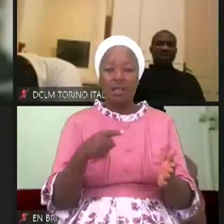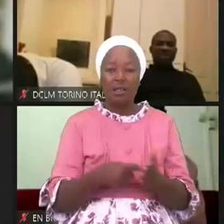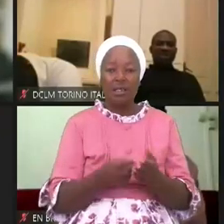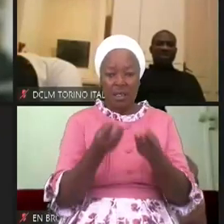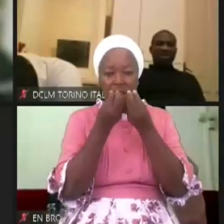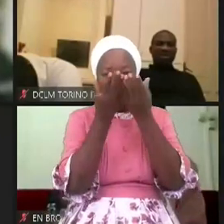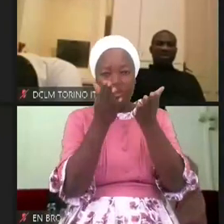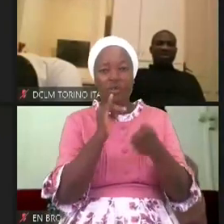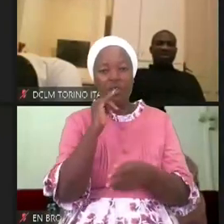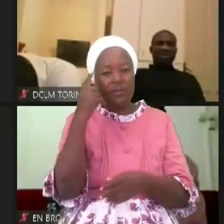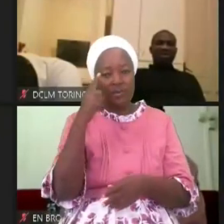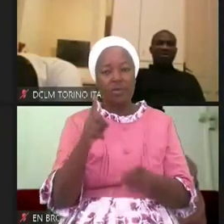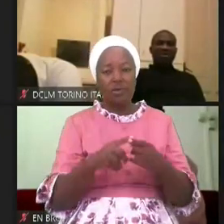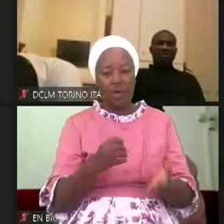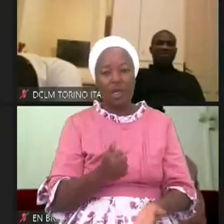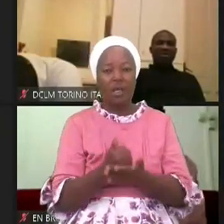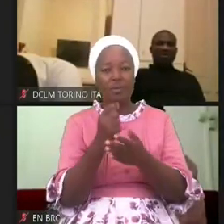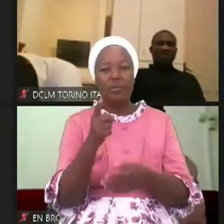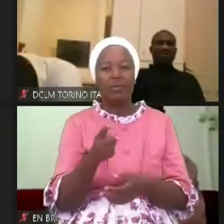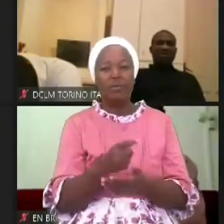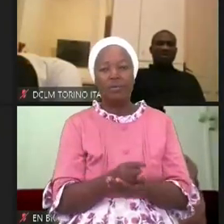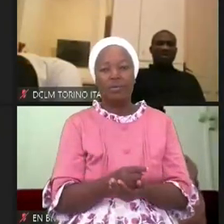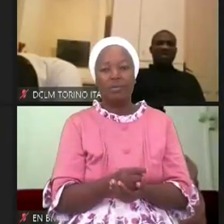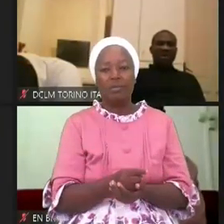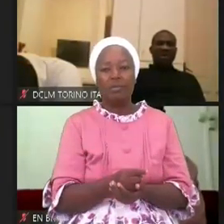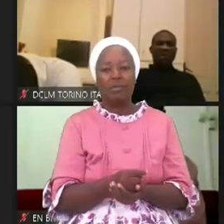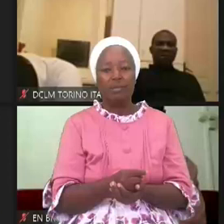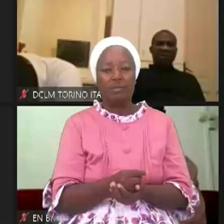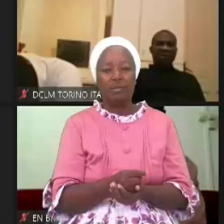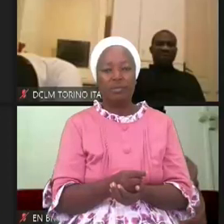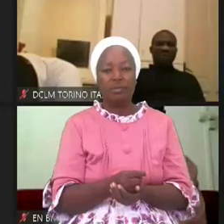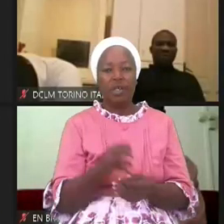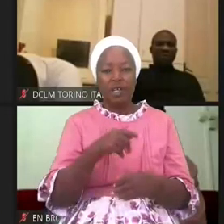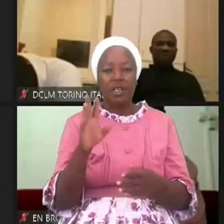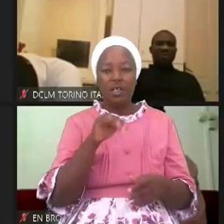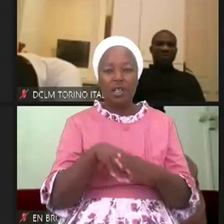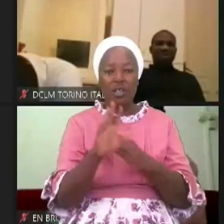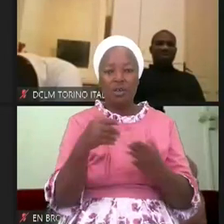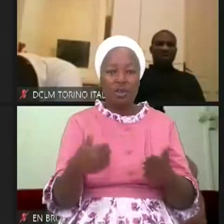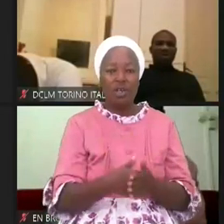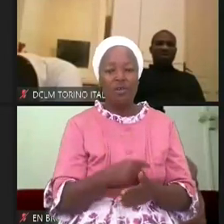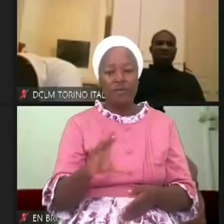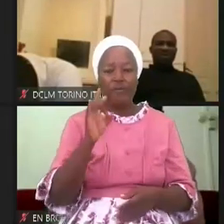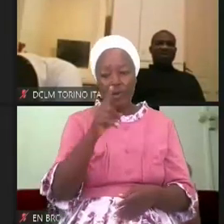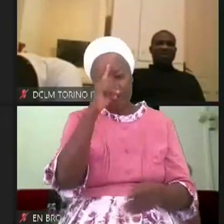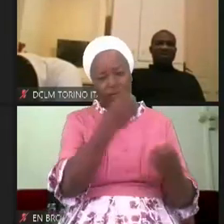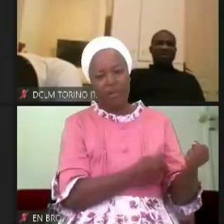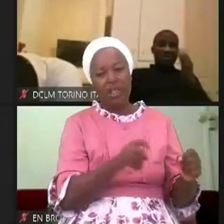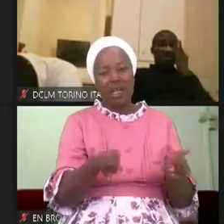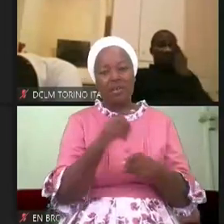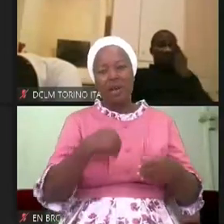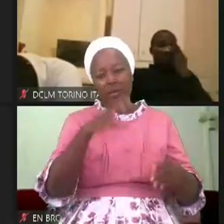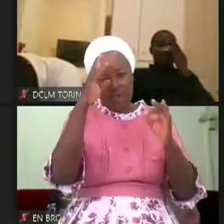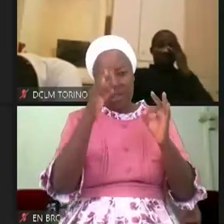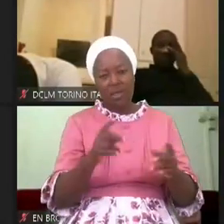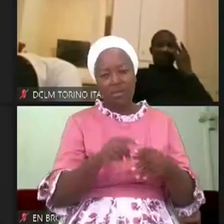c'est pour vous aider dans votre nouvelle foi. Quand vous avez décidé de marcher avec le Seigneur